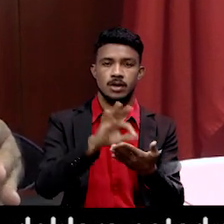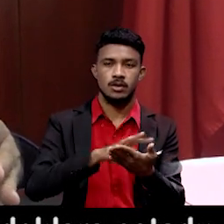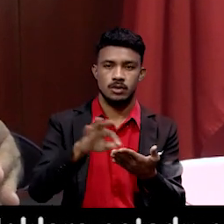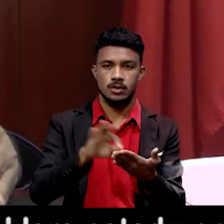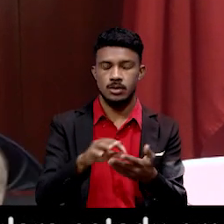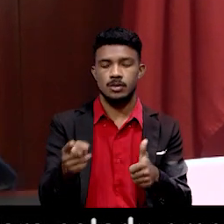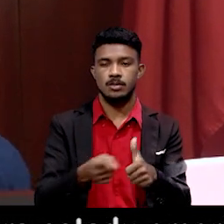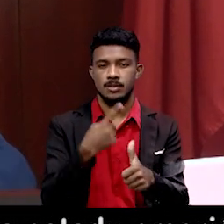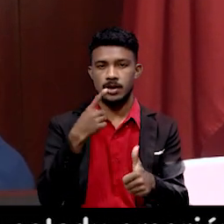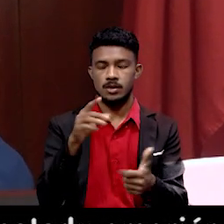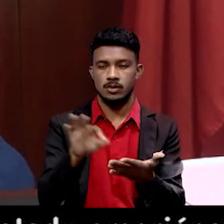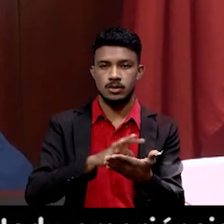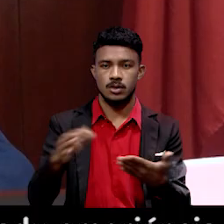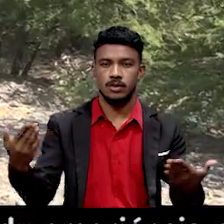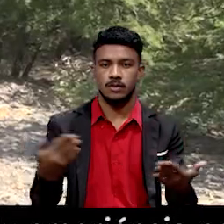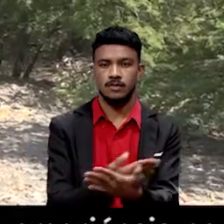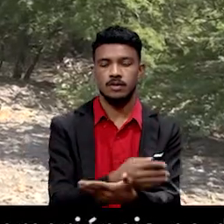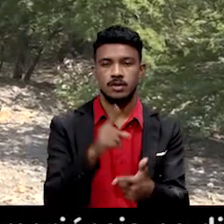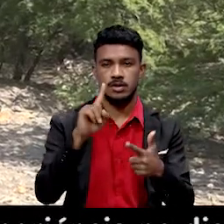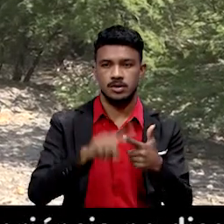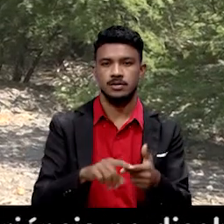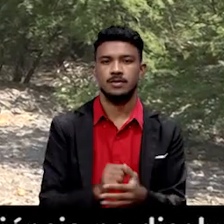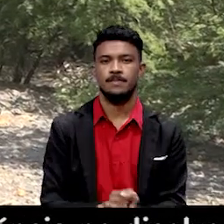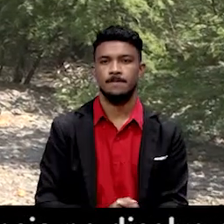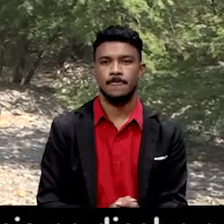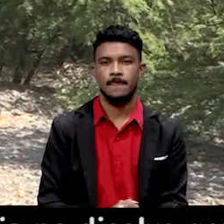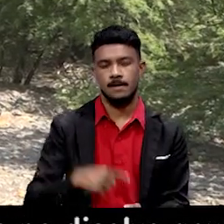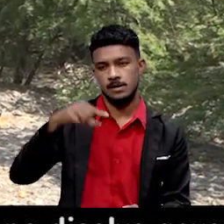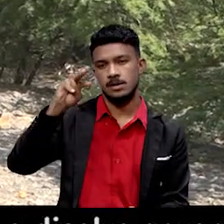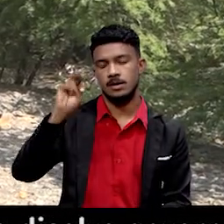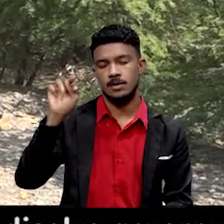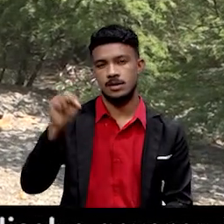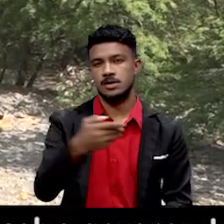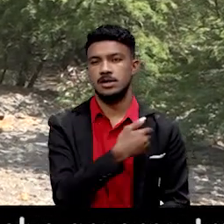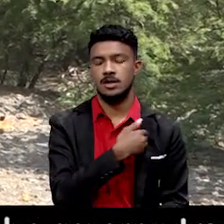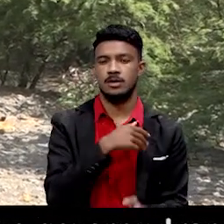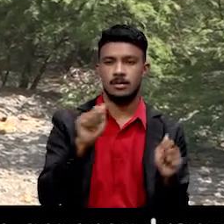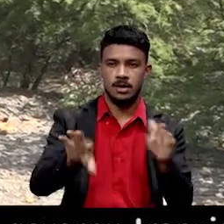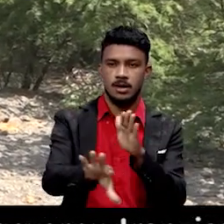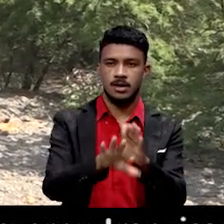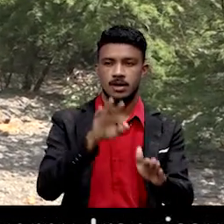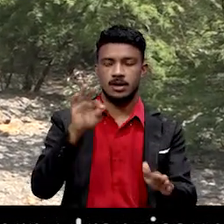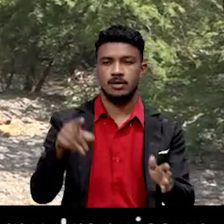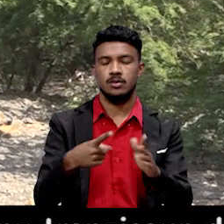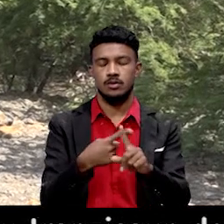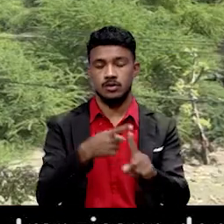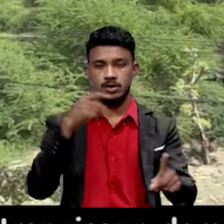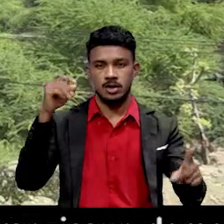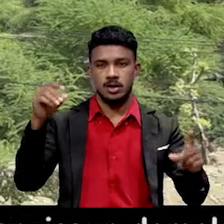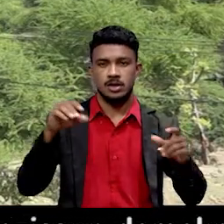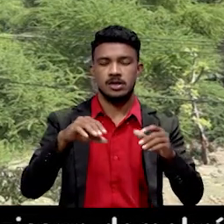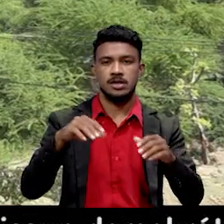ita bele kontrol fel kontrato ida segundo. Jemen sidok bele hetan komentari ruma husi kompanyia Timor